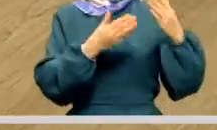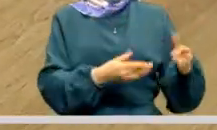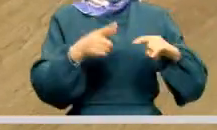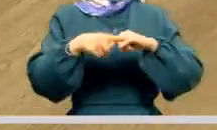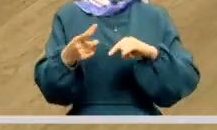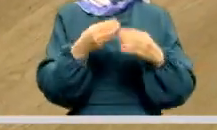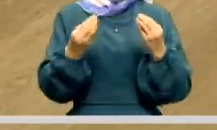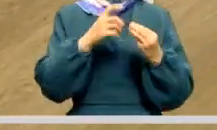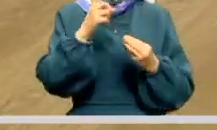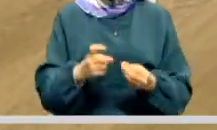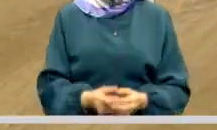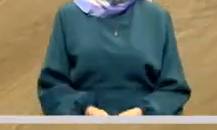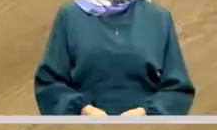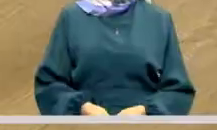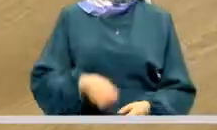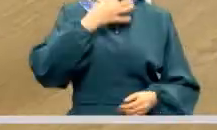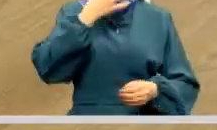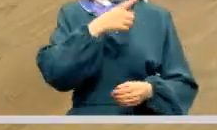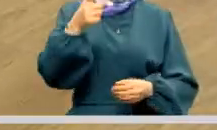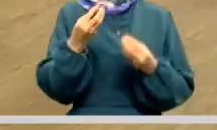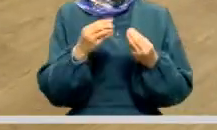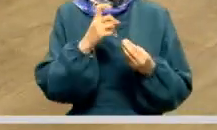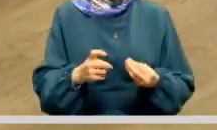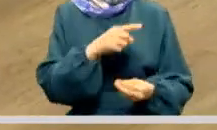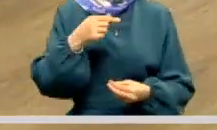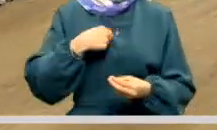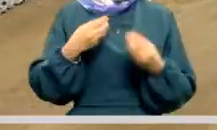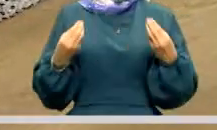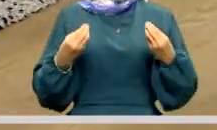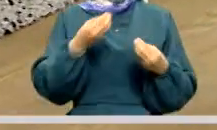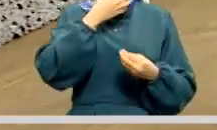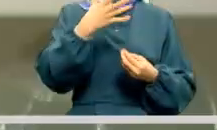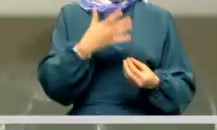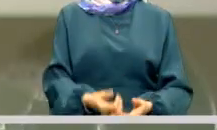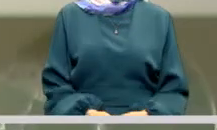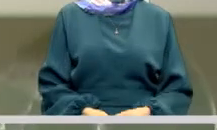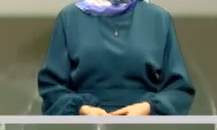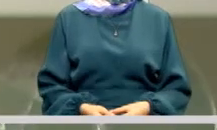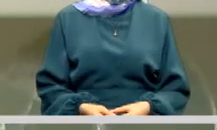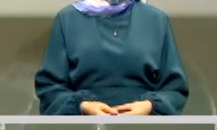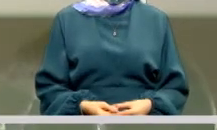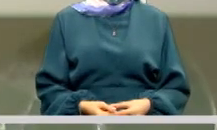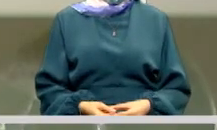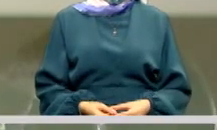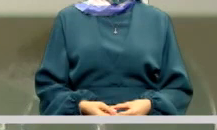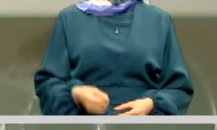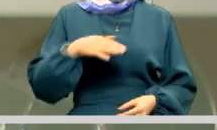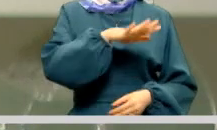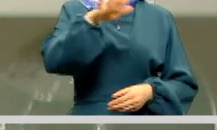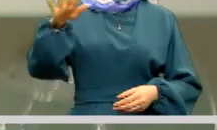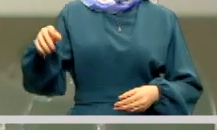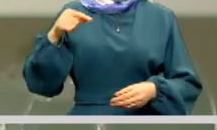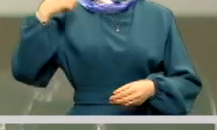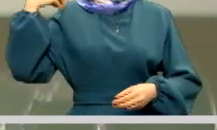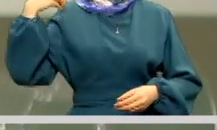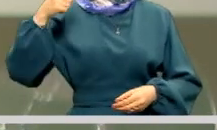Nasılsınız Teşekkür ederim sağ olun Sizleri sormalı Çok teşekkür ederiz hamdolsun Bizler de iyiyiz inşallah cümlemize ve her